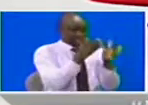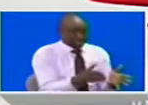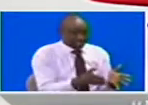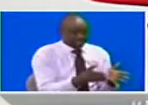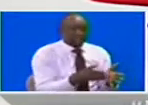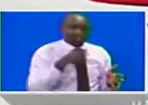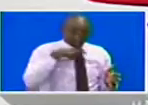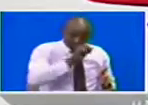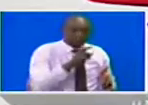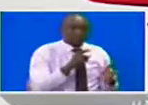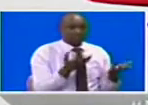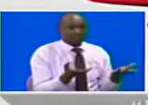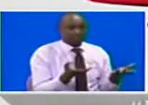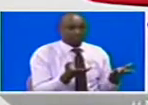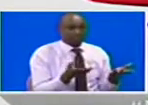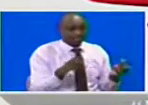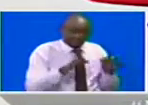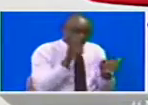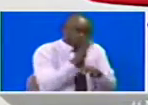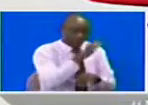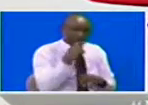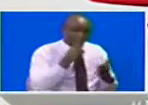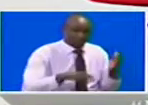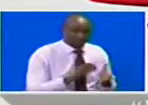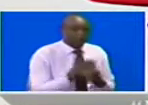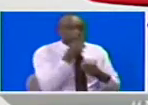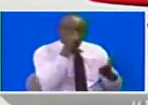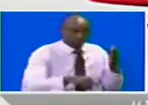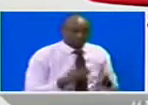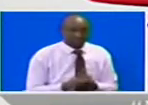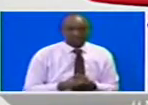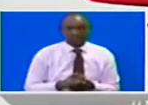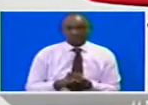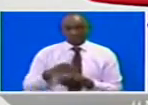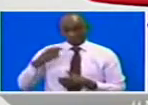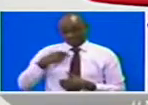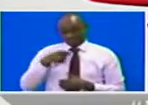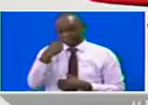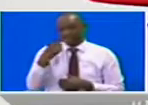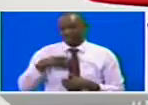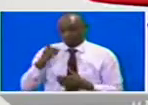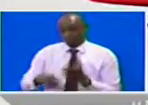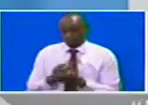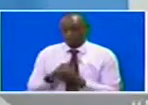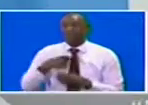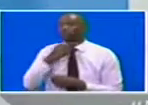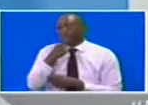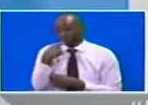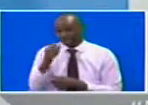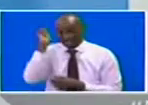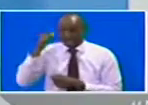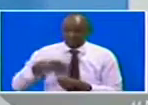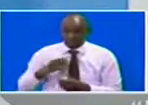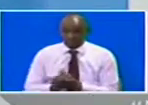wenye uzalendo kama wimbo wako unavyosema, unaweza kuambia nini? kauli yangu ya mwisho ningetaka kuambia wa